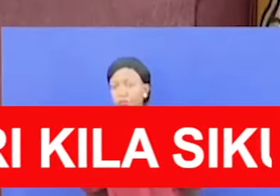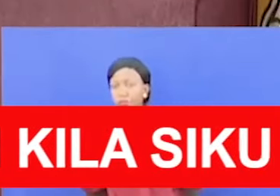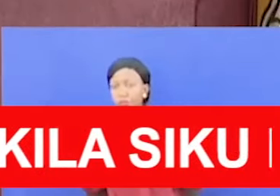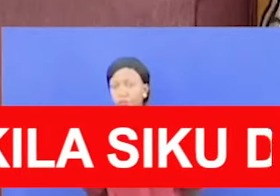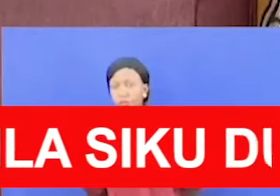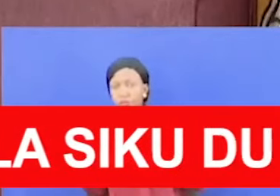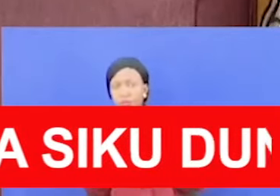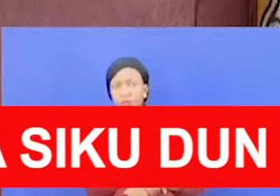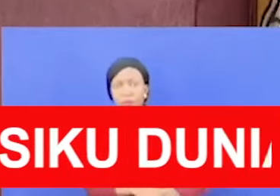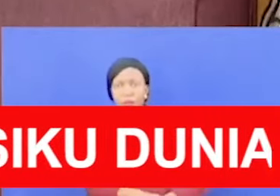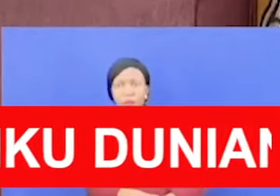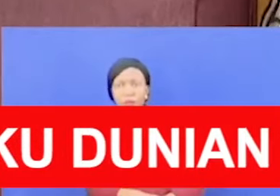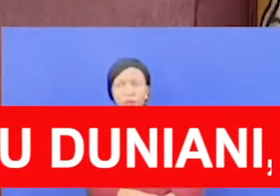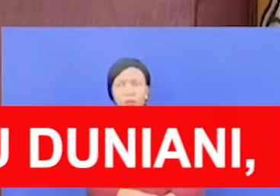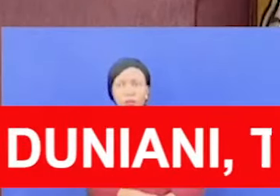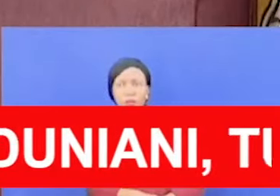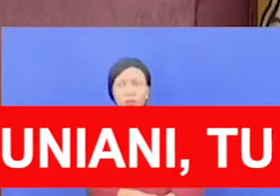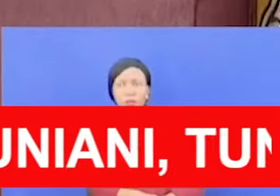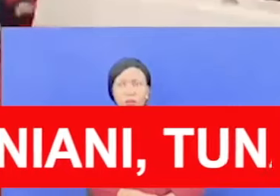hoja iliyowekwa hapa mbele. Karibu mheshimiwa waziri.